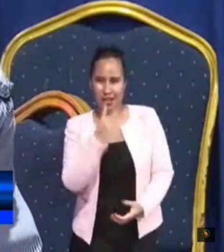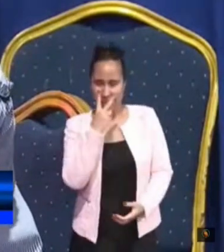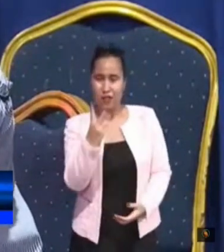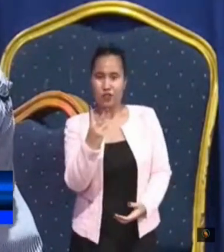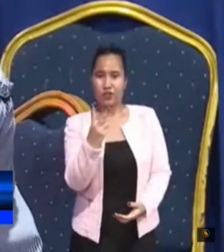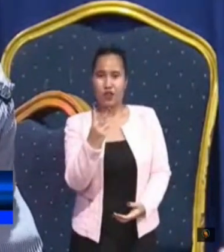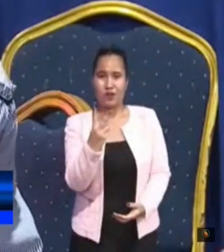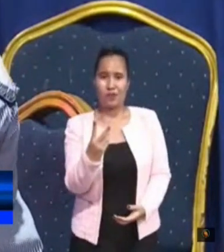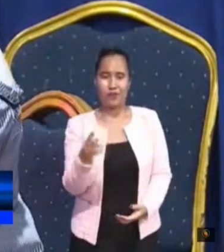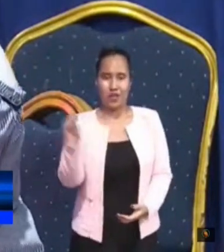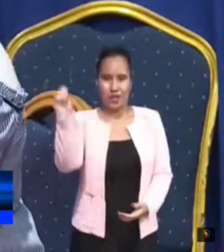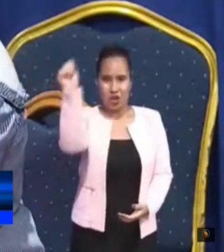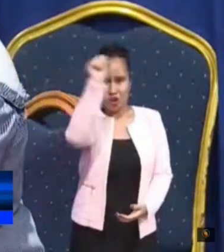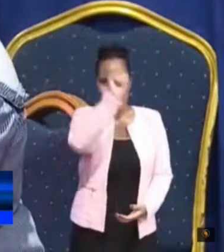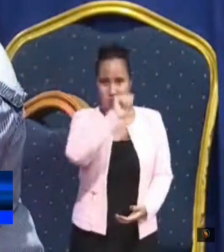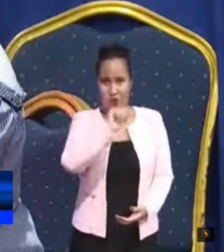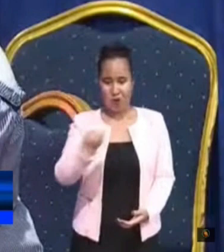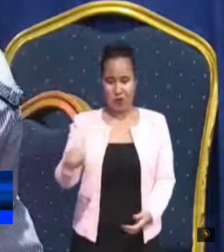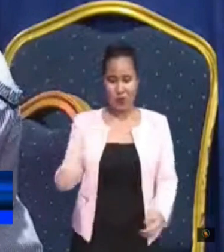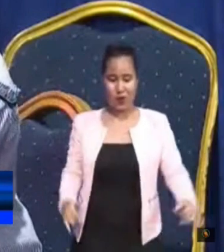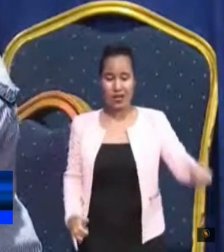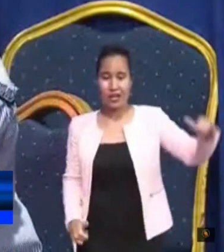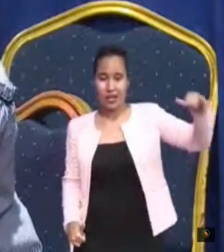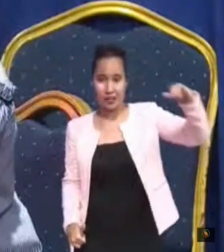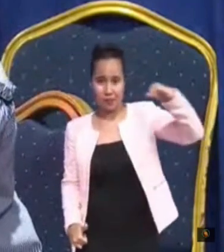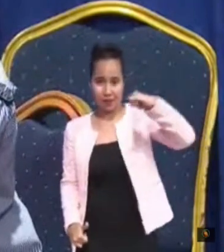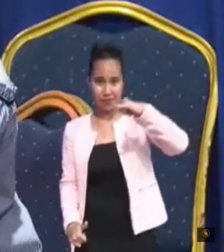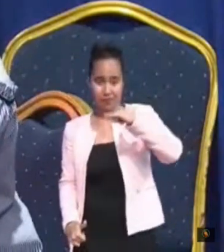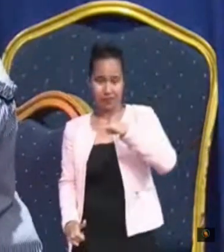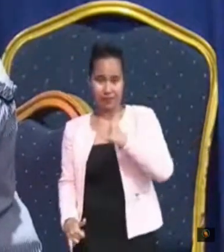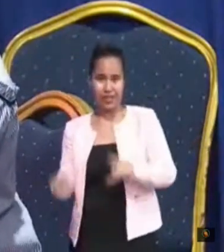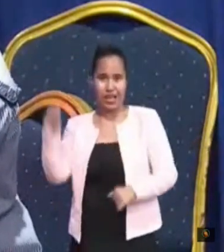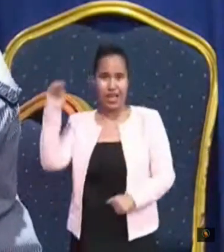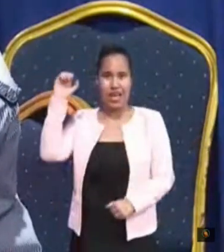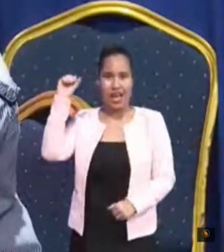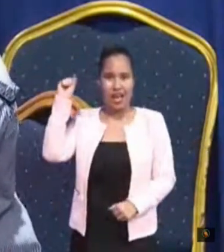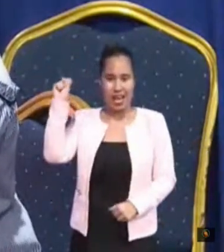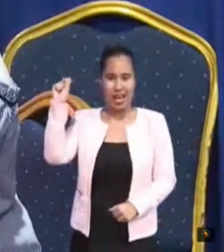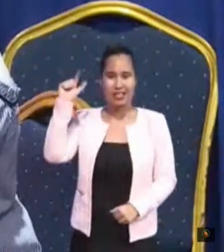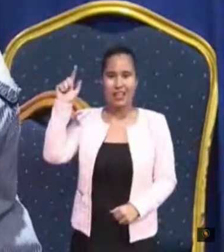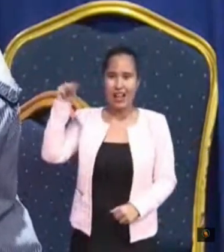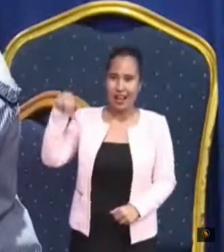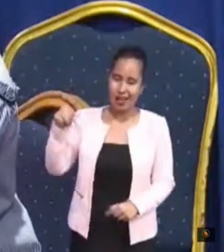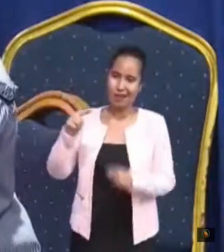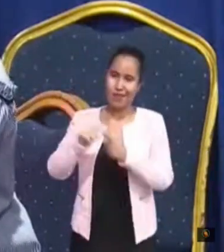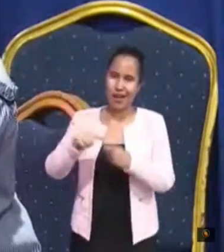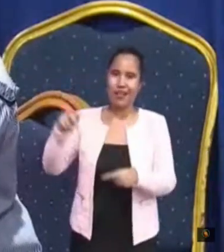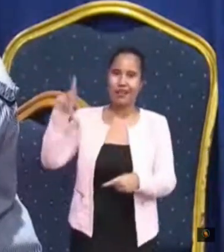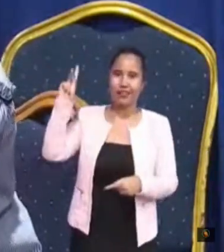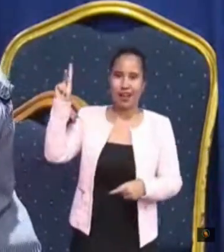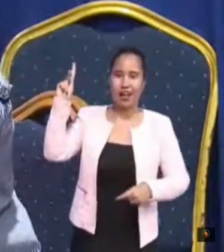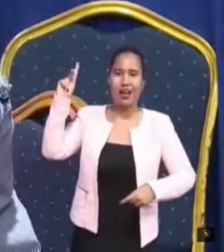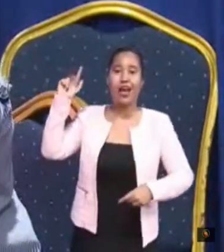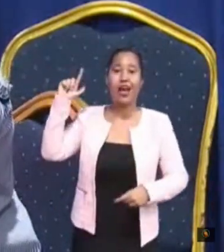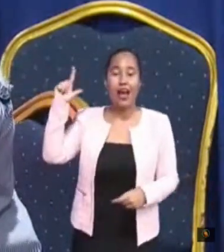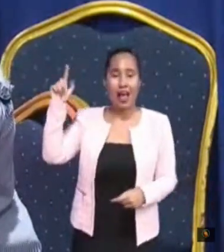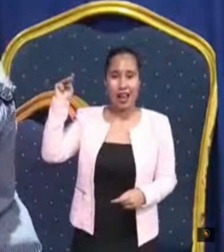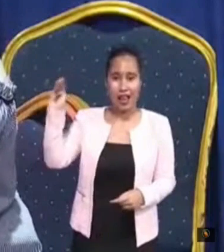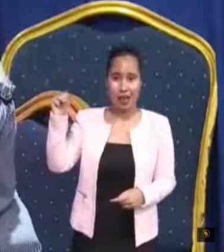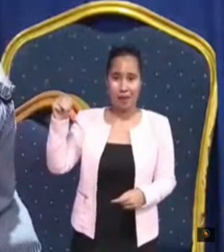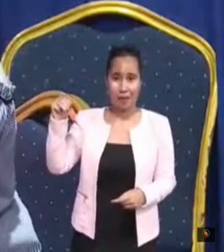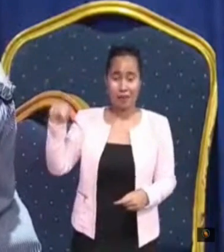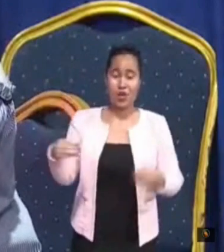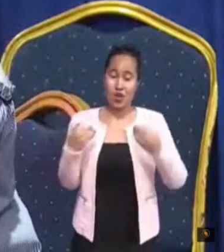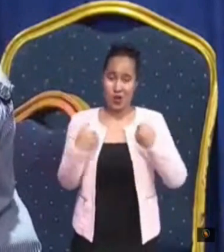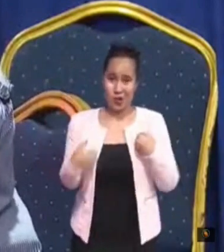de repatriëringsvluchten, dan wel de vluchten waarbij SLM en ook KLM in die week hun mensen terug gaan